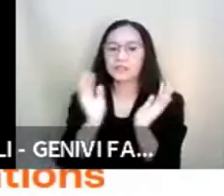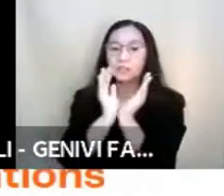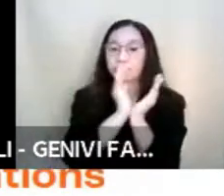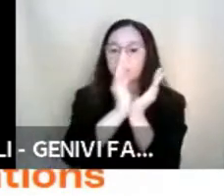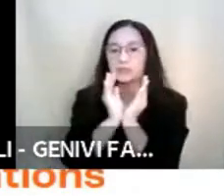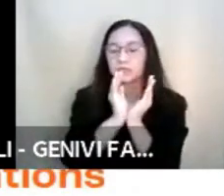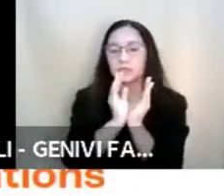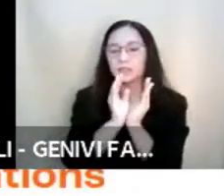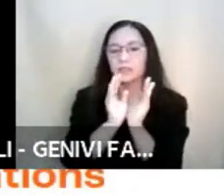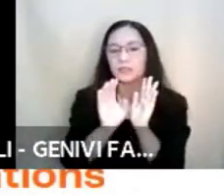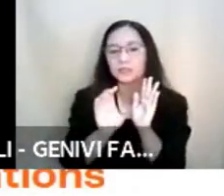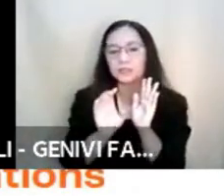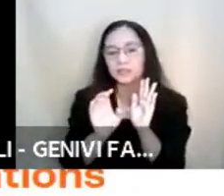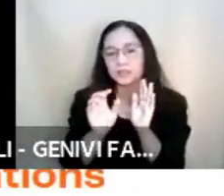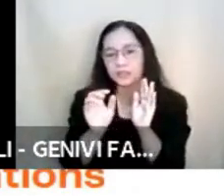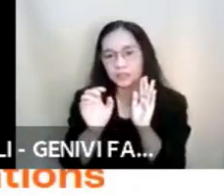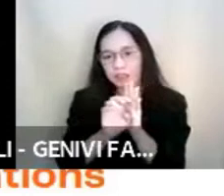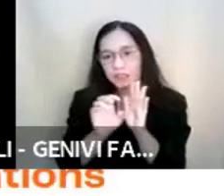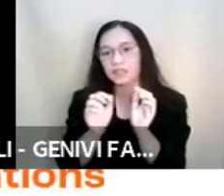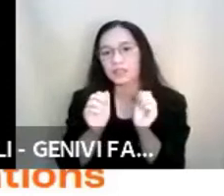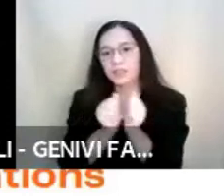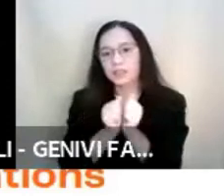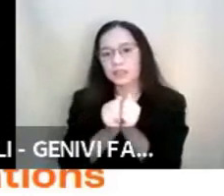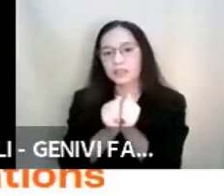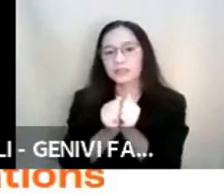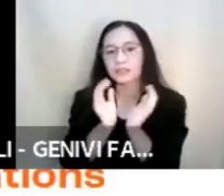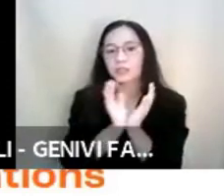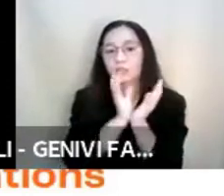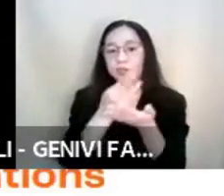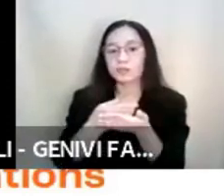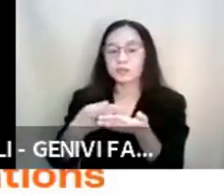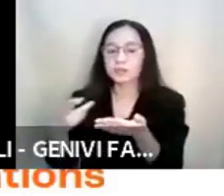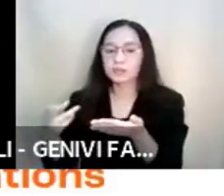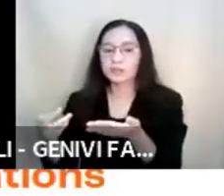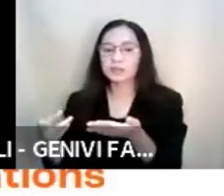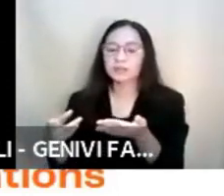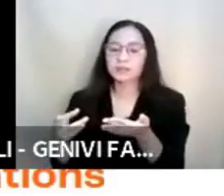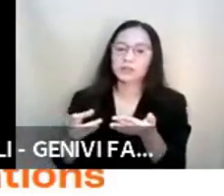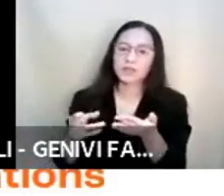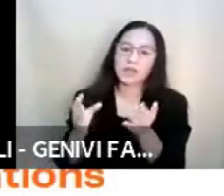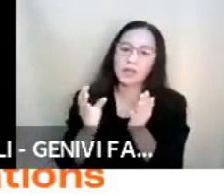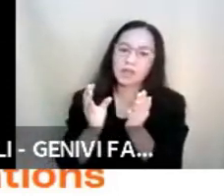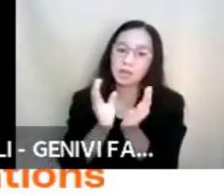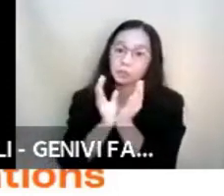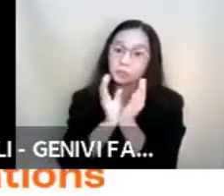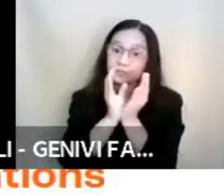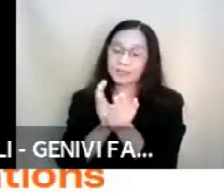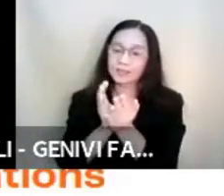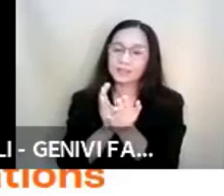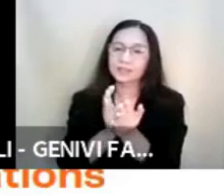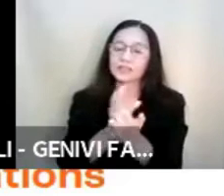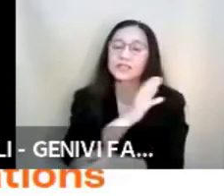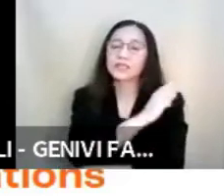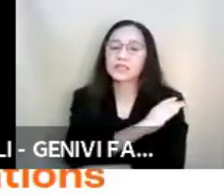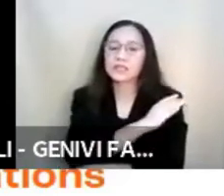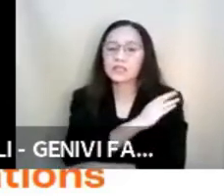halimbawa, kasama sa community resources, yung community center, health center, no? At yung